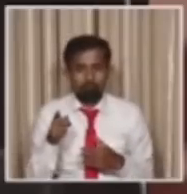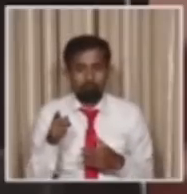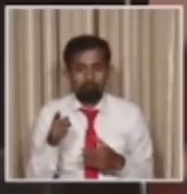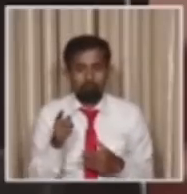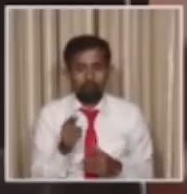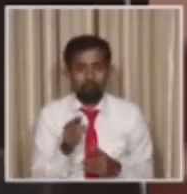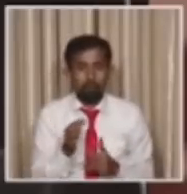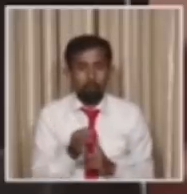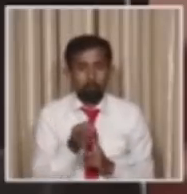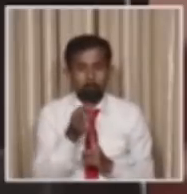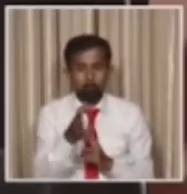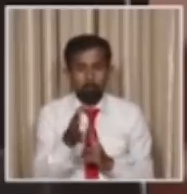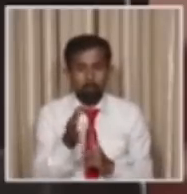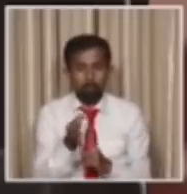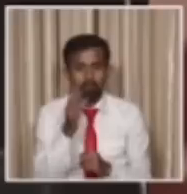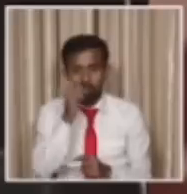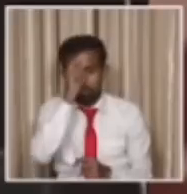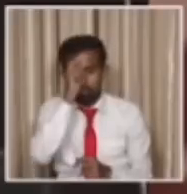ප්‍රේමදාස